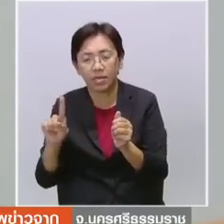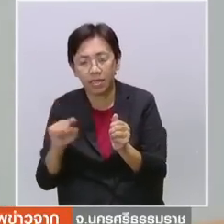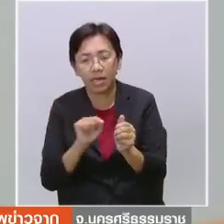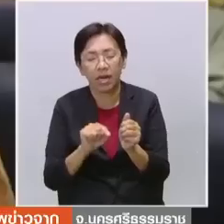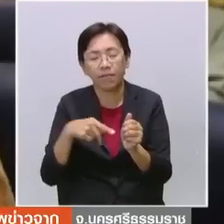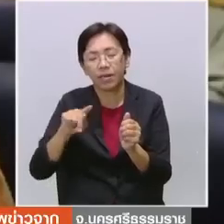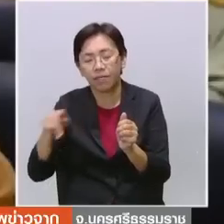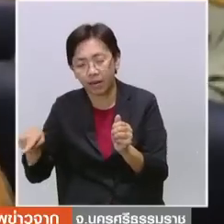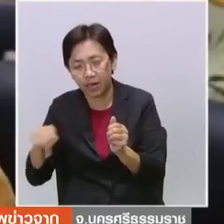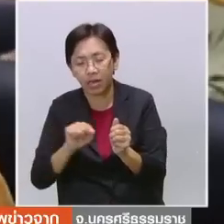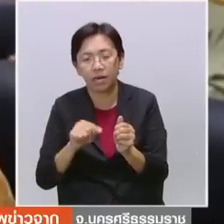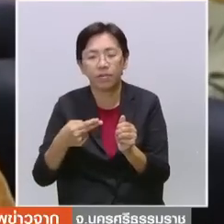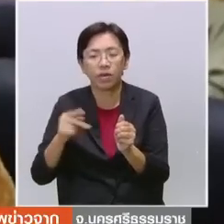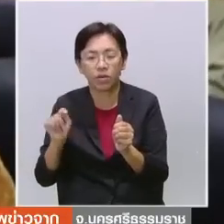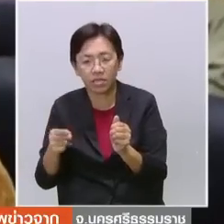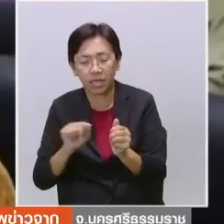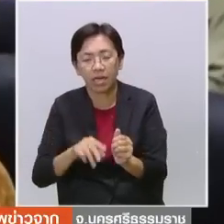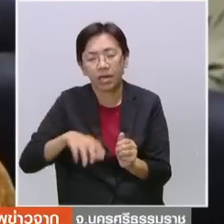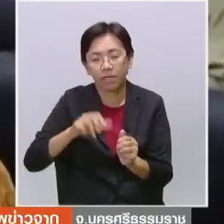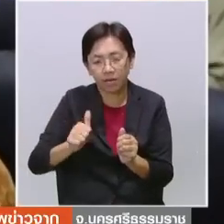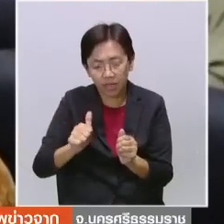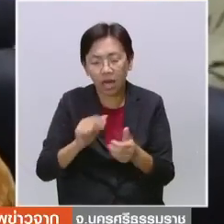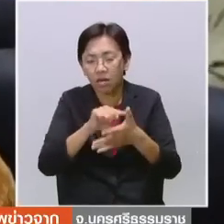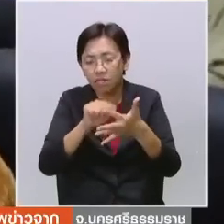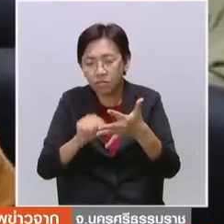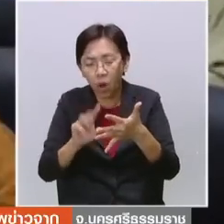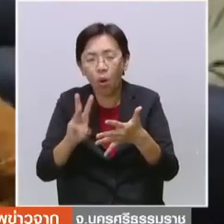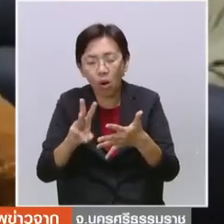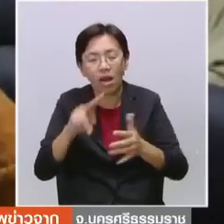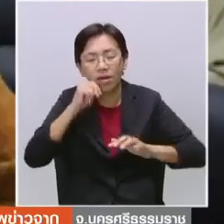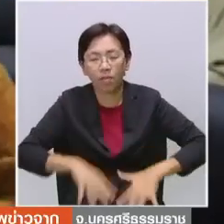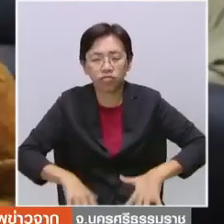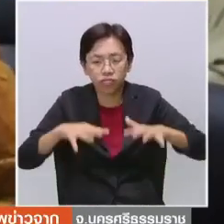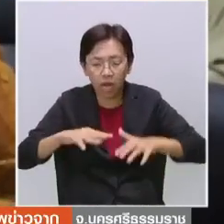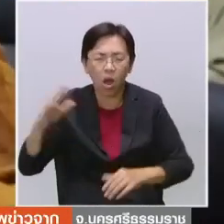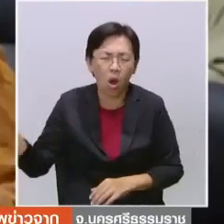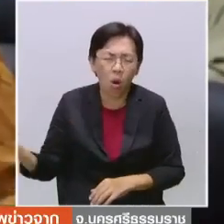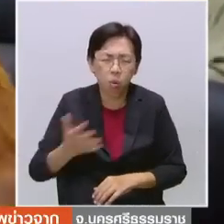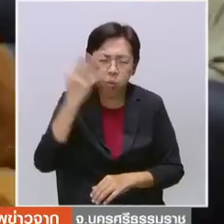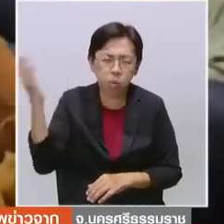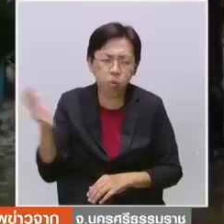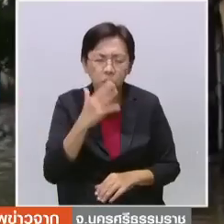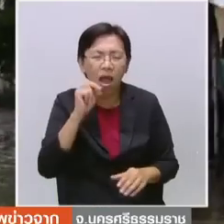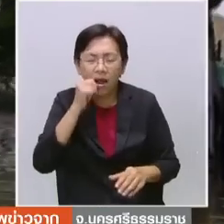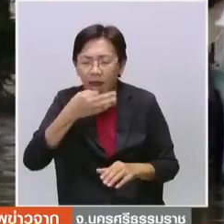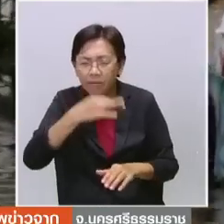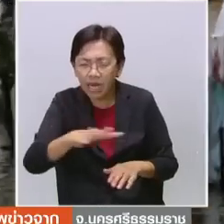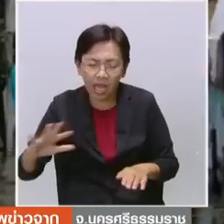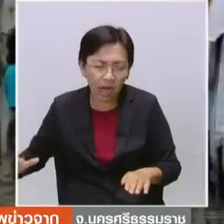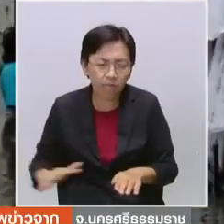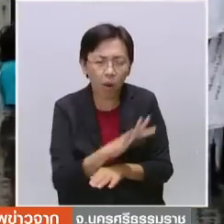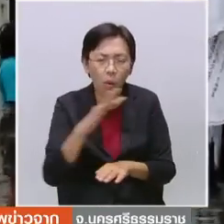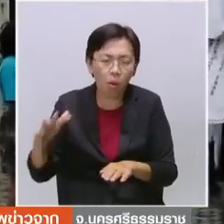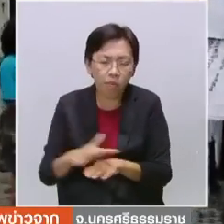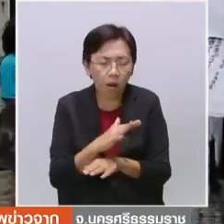ปากพนังหัวไทและอำเภอเมืองได้รับความเสียหายบางพื้นที่มีลมกระโชกแรงเกิดน้ำทะเลหนุนเข้